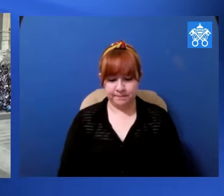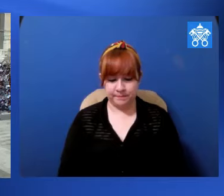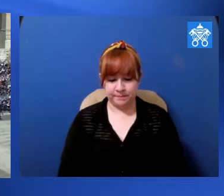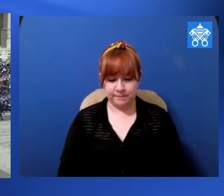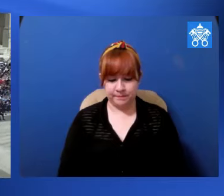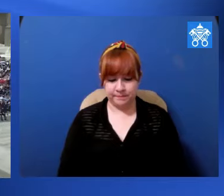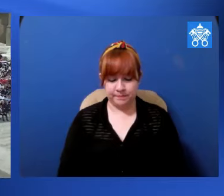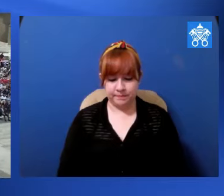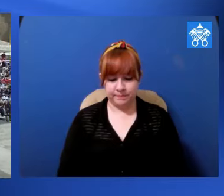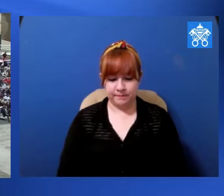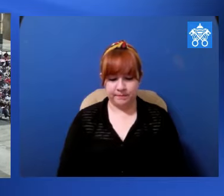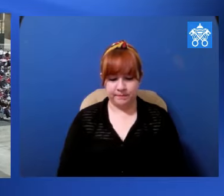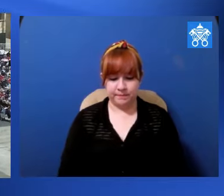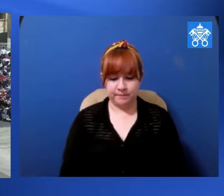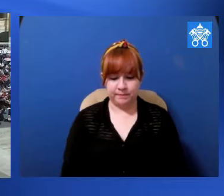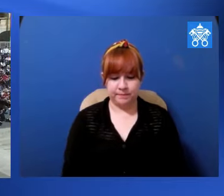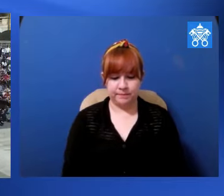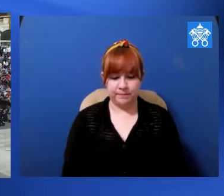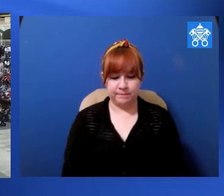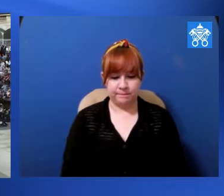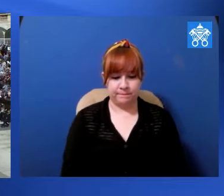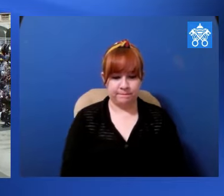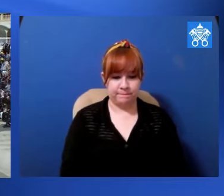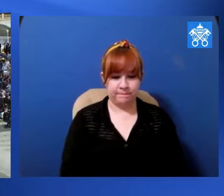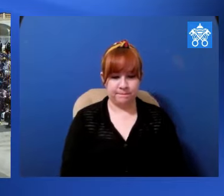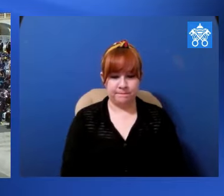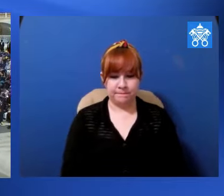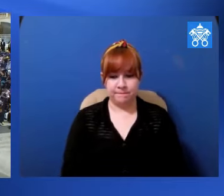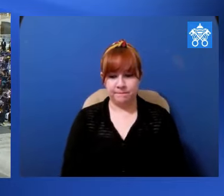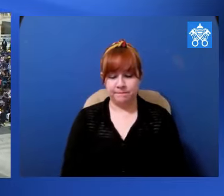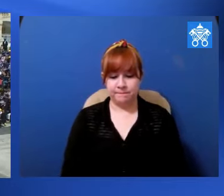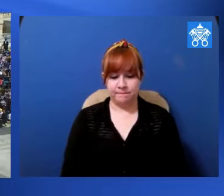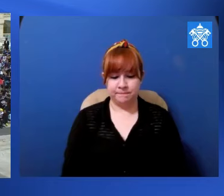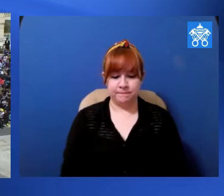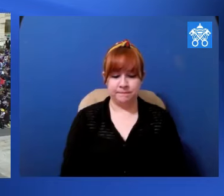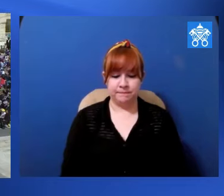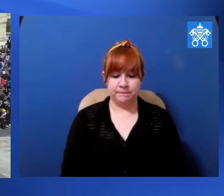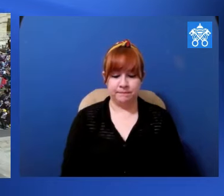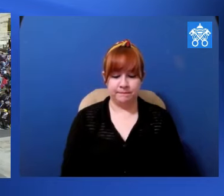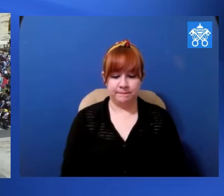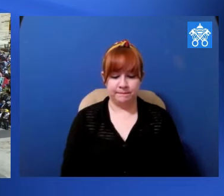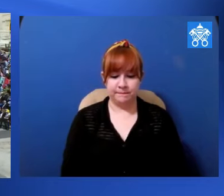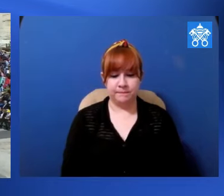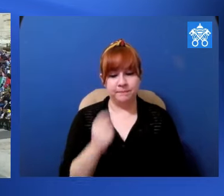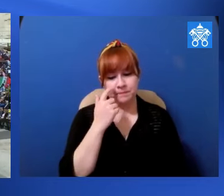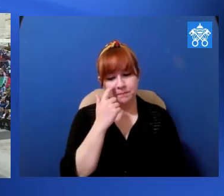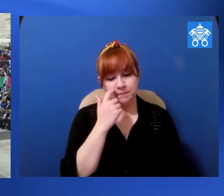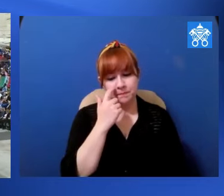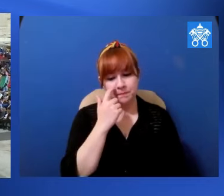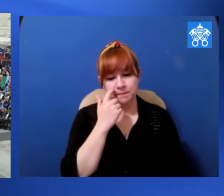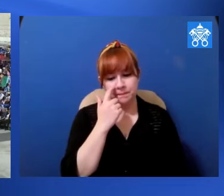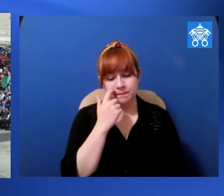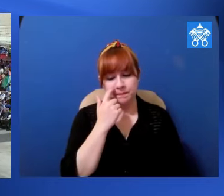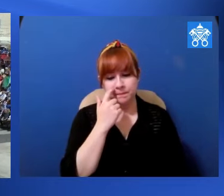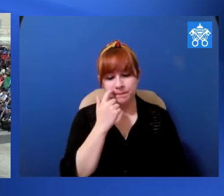zwłaszcza podczas mszy świętej i liturgii godzin. Pismo Święte jest według świętego Grzegorza